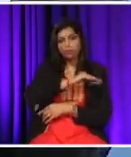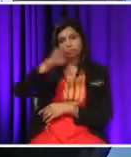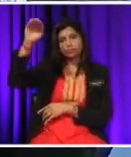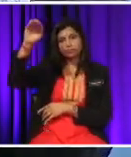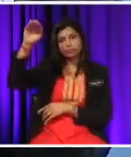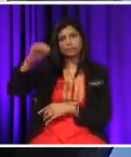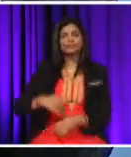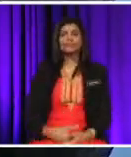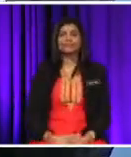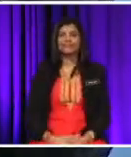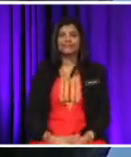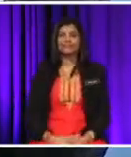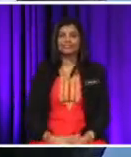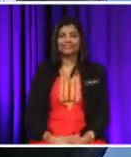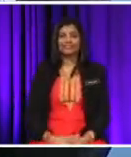betul